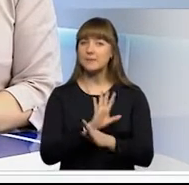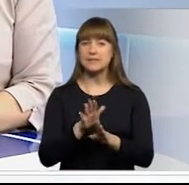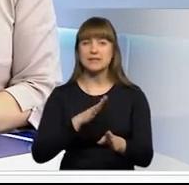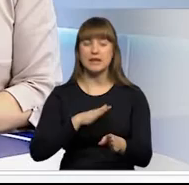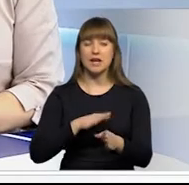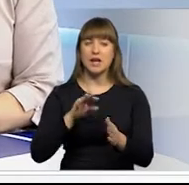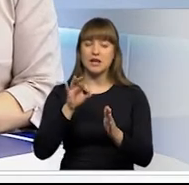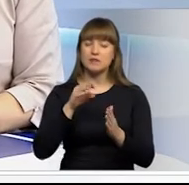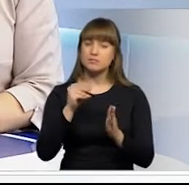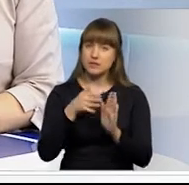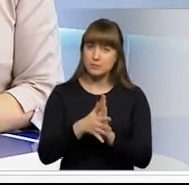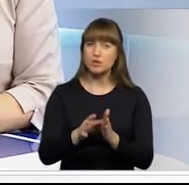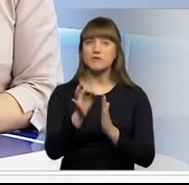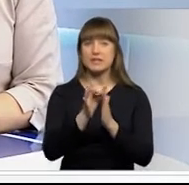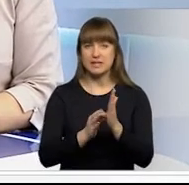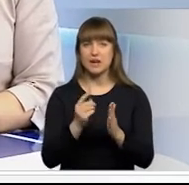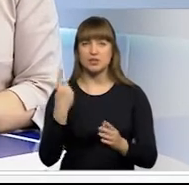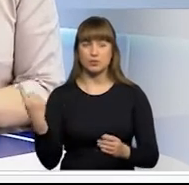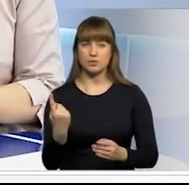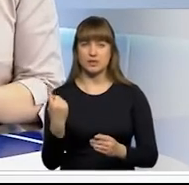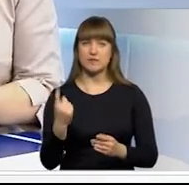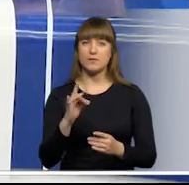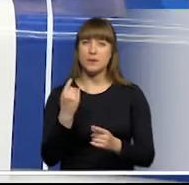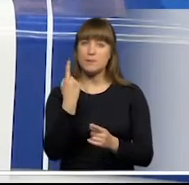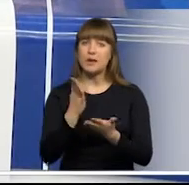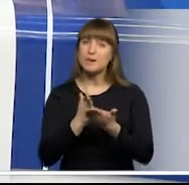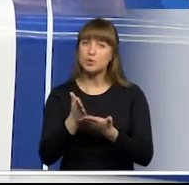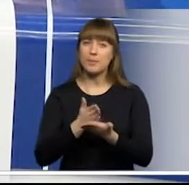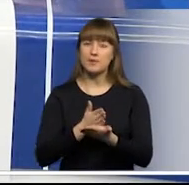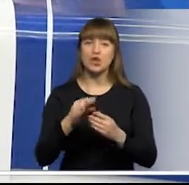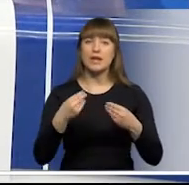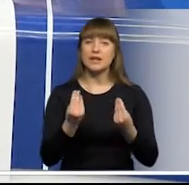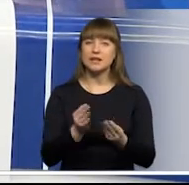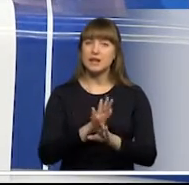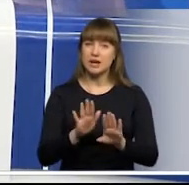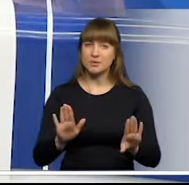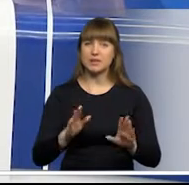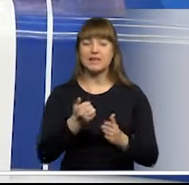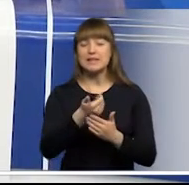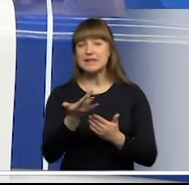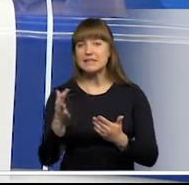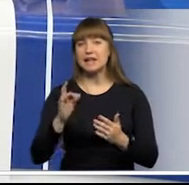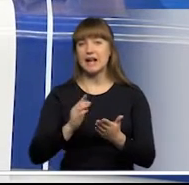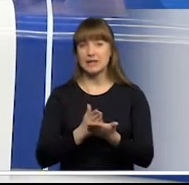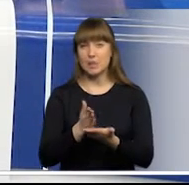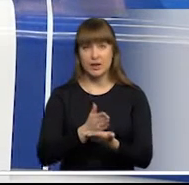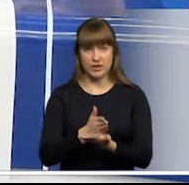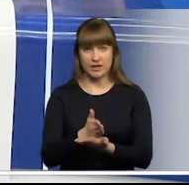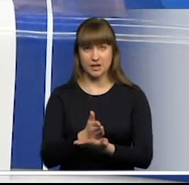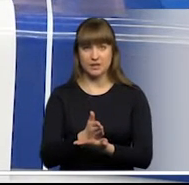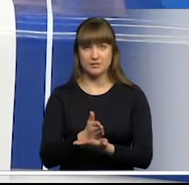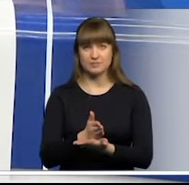сразу, единовременно и по одному направлению. Ведь недаром даны несколько направлений. Можно, например,